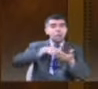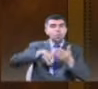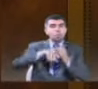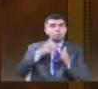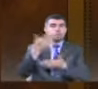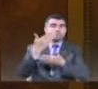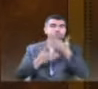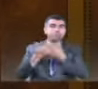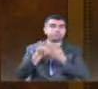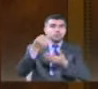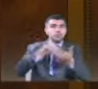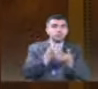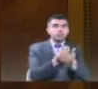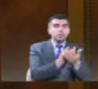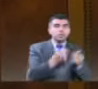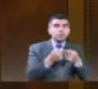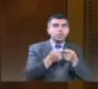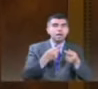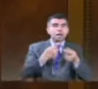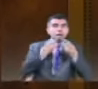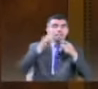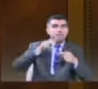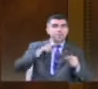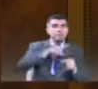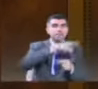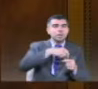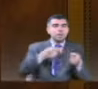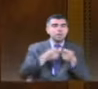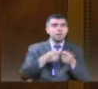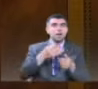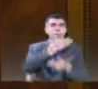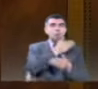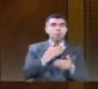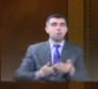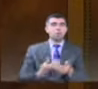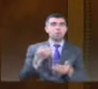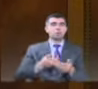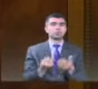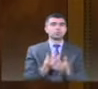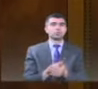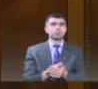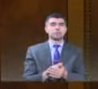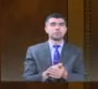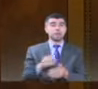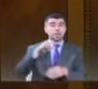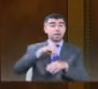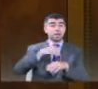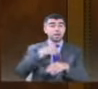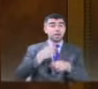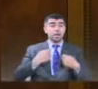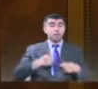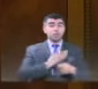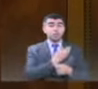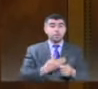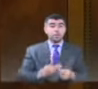البلدان، لدليل واضح على المسار الصحيح الذي تنهجه الحكومة. سيد رئيس الحكومة، لابد أن